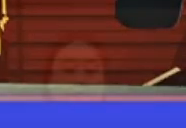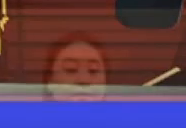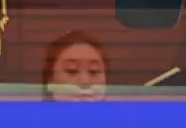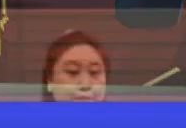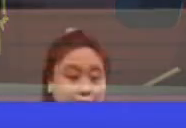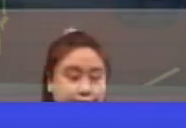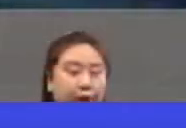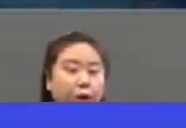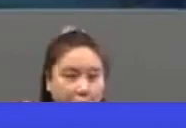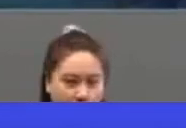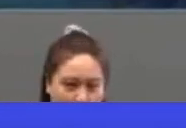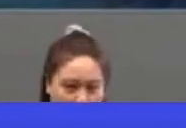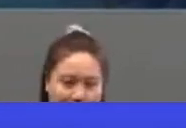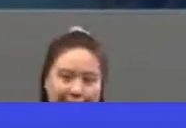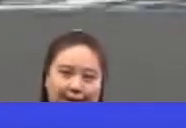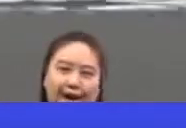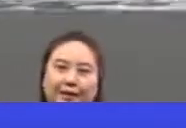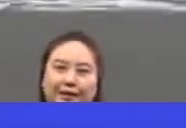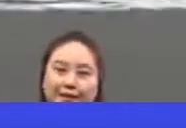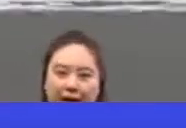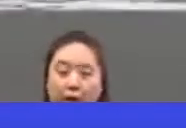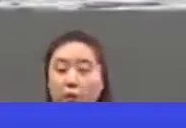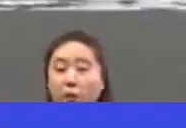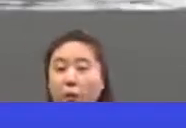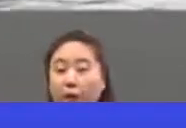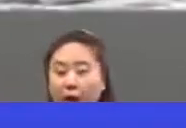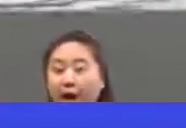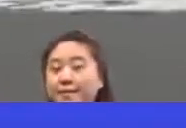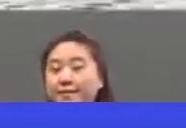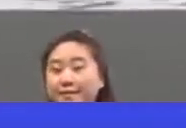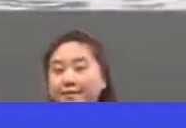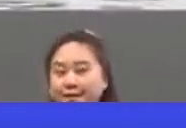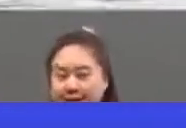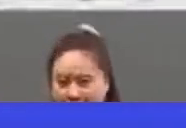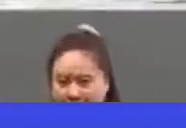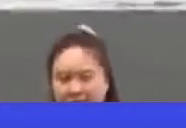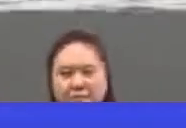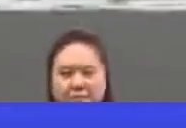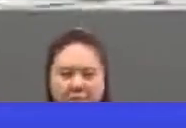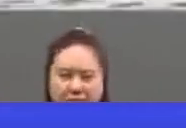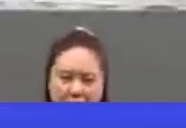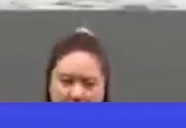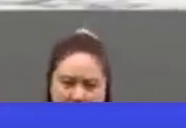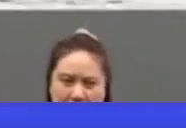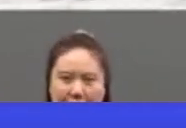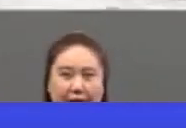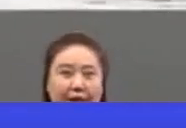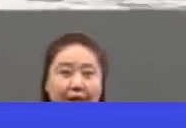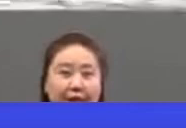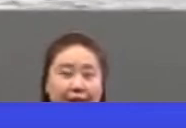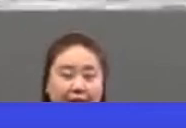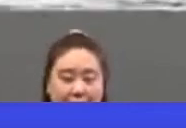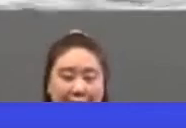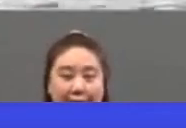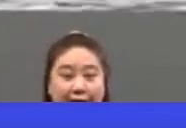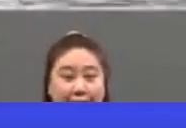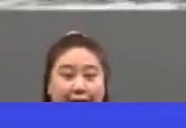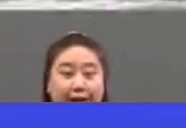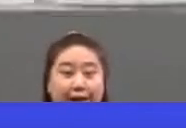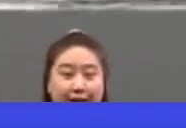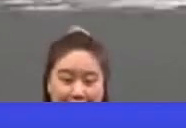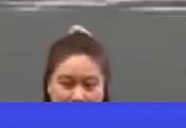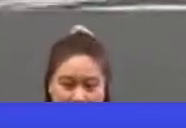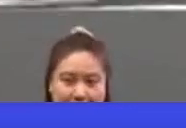เรียกว่าซีบุ๊กอันนี้ก็จะช่วยทำให้มั่นใจว่าแรงงานที่เข้ามาสู่ในภาคการประมงเนี่ยถูกต้อง